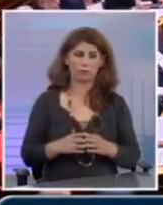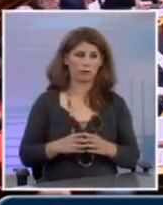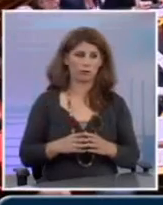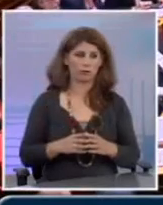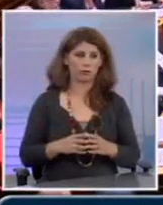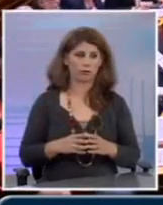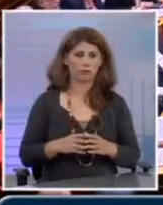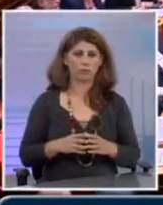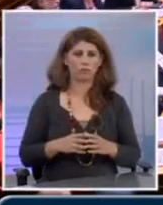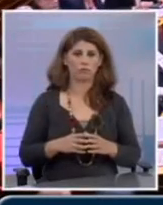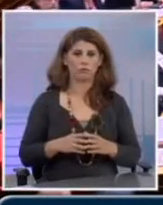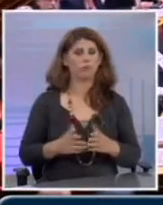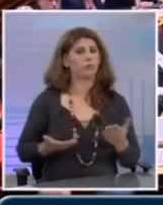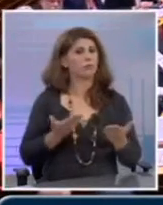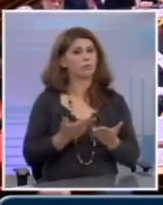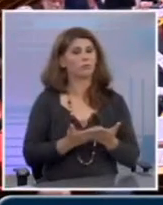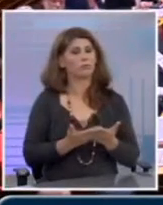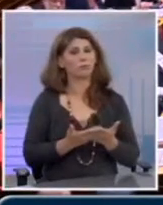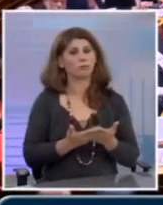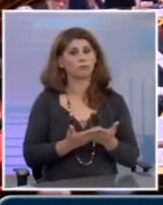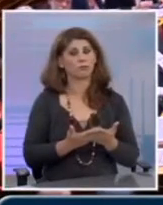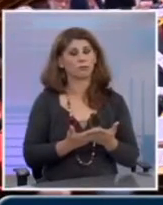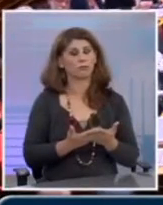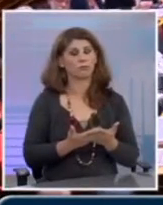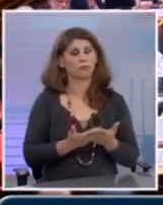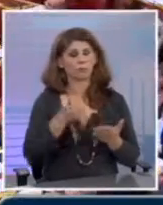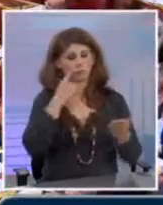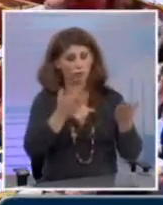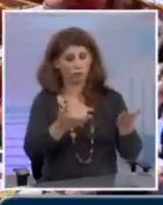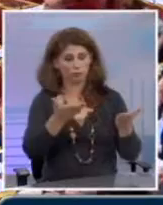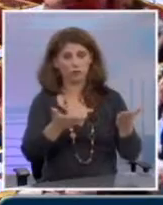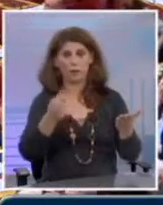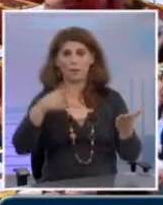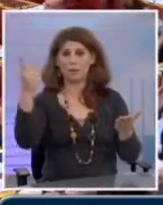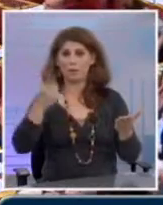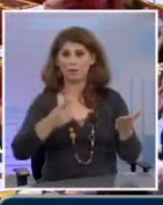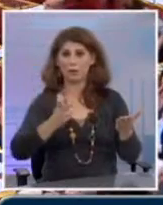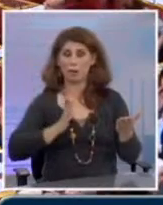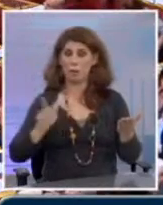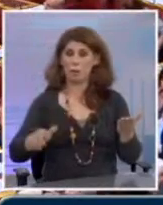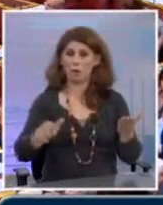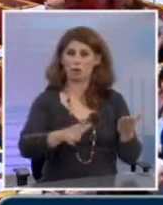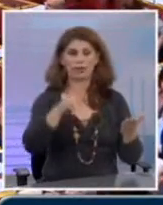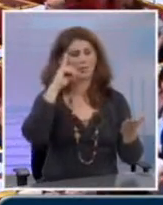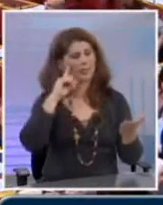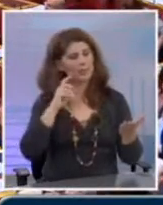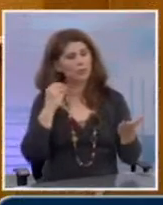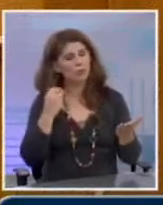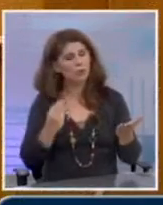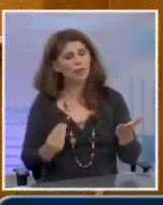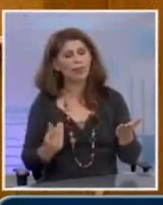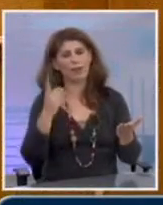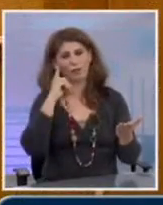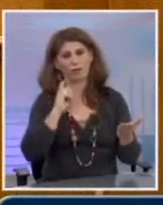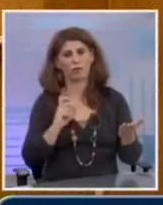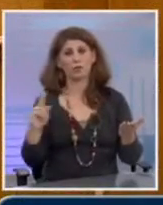την θέσαμε στην κρίση της πλειοψηφίας των πολιτών. Και ξέρουμε πολύ καλά